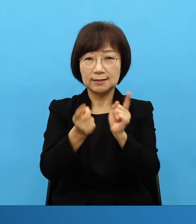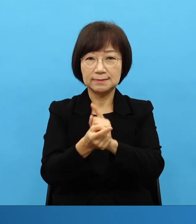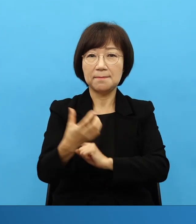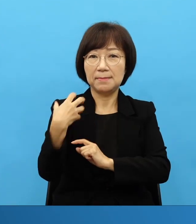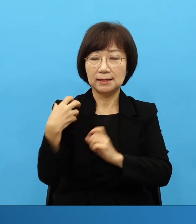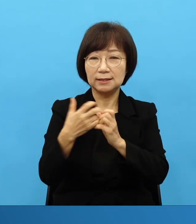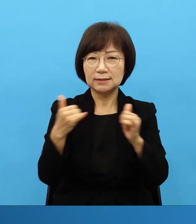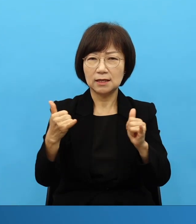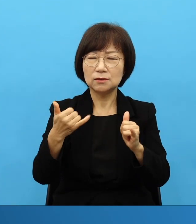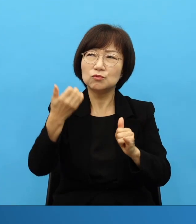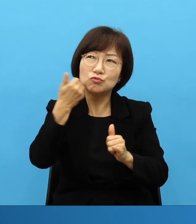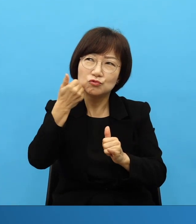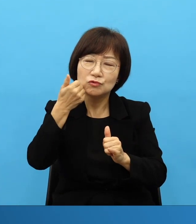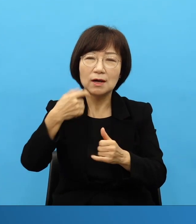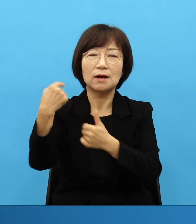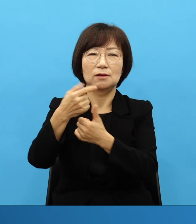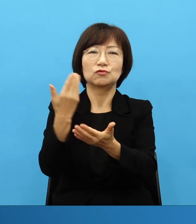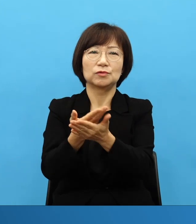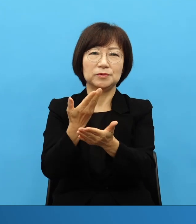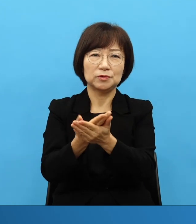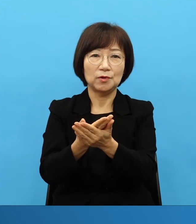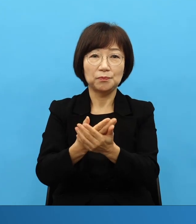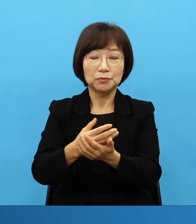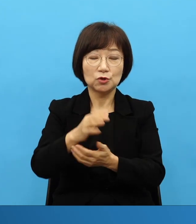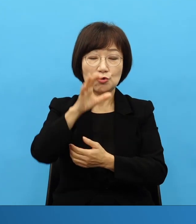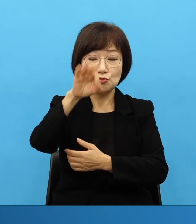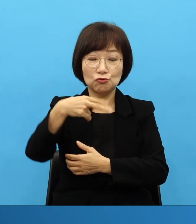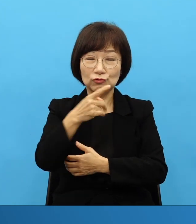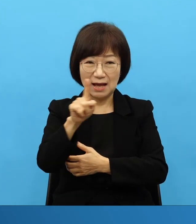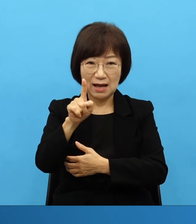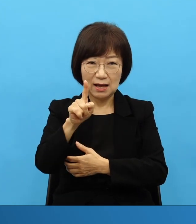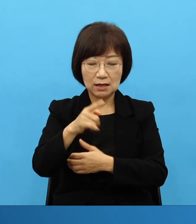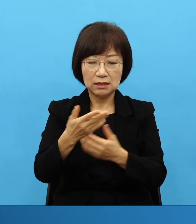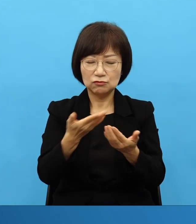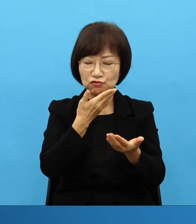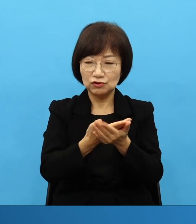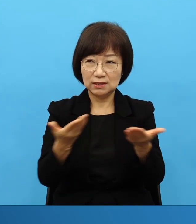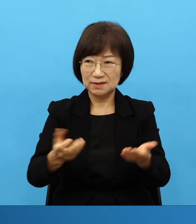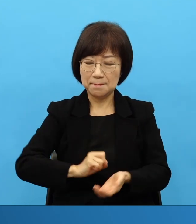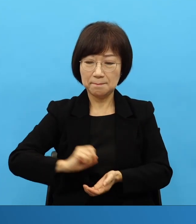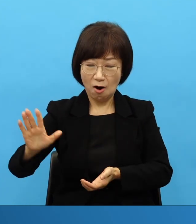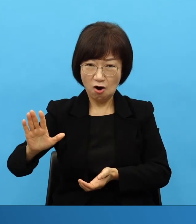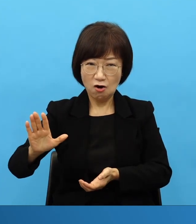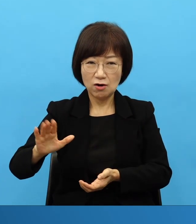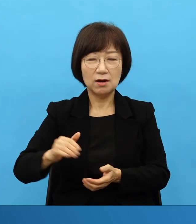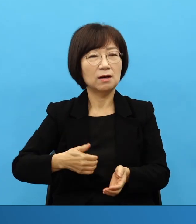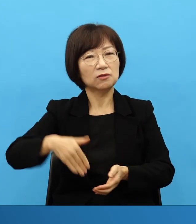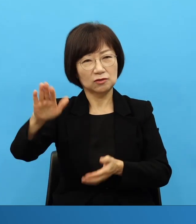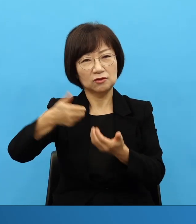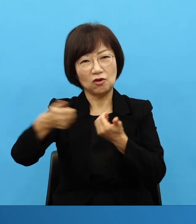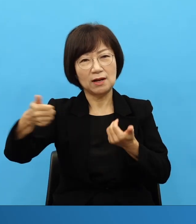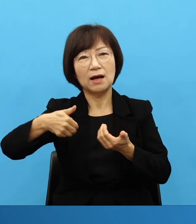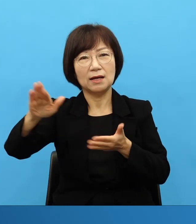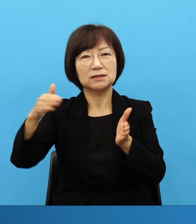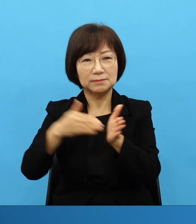자인지 보이시옵소서. 유다는 이 직무를 버리고 제 곳으로 갔으나이다 하고